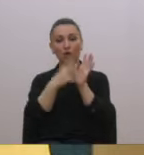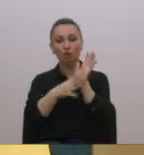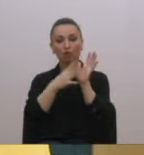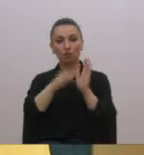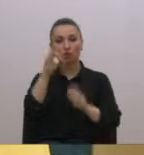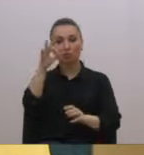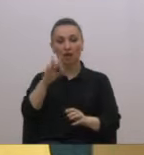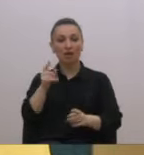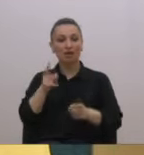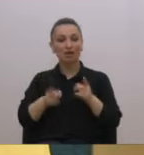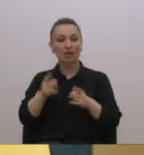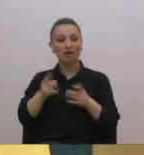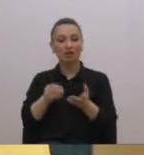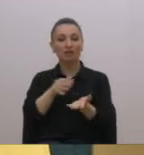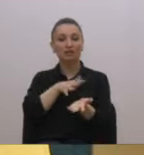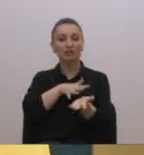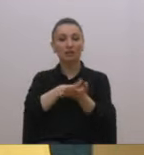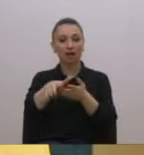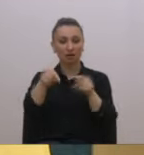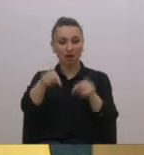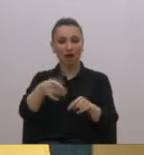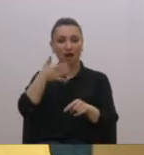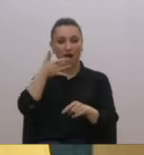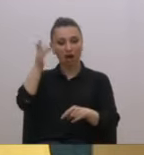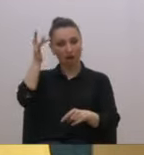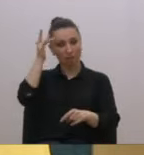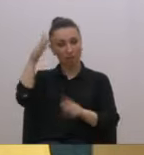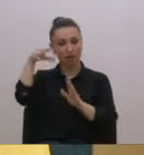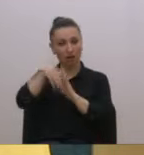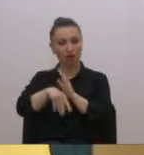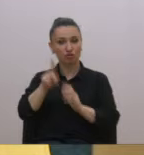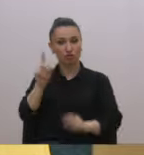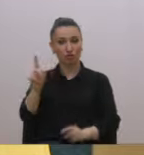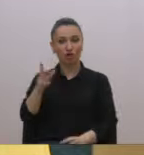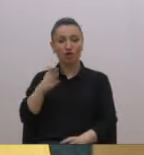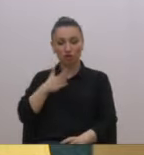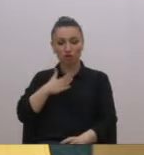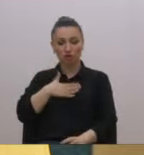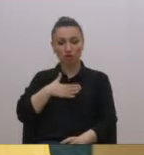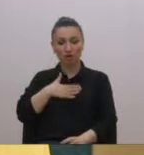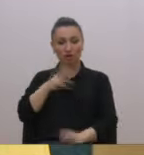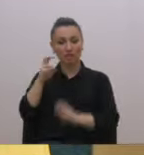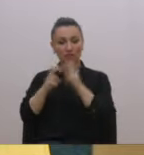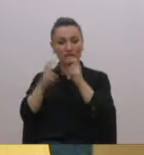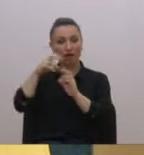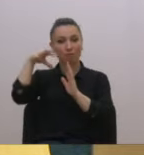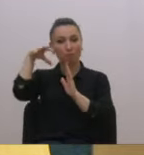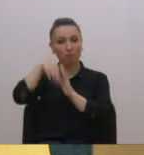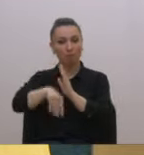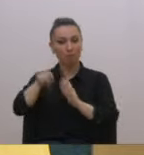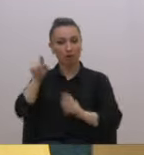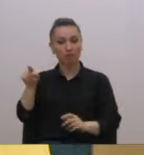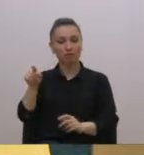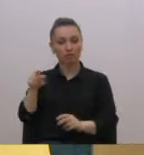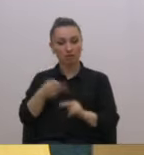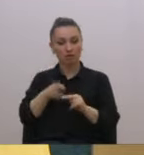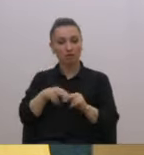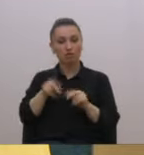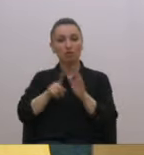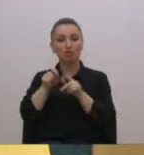90% რეალურად დაიხარჯა აქ, ამერიკის შეერთებულ შტატებში, ჩვენს წარმოებლებთან, ჩვენს წარმოებაში. და ამან